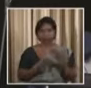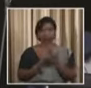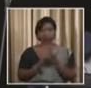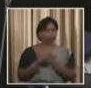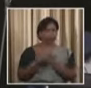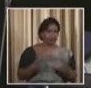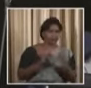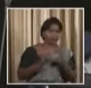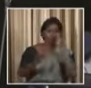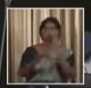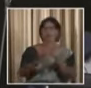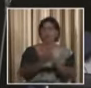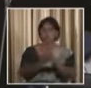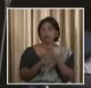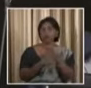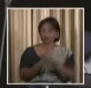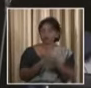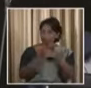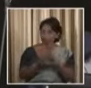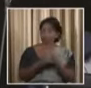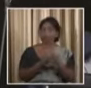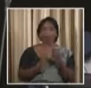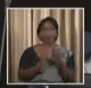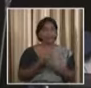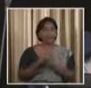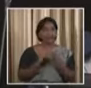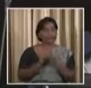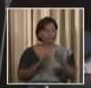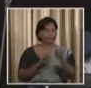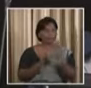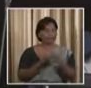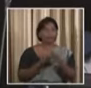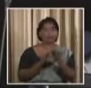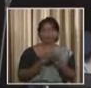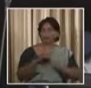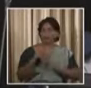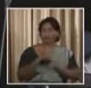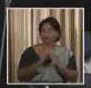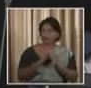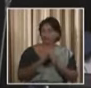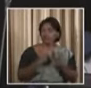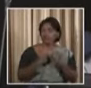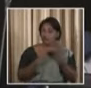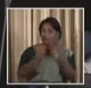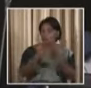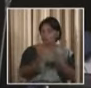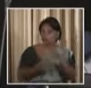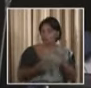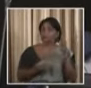හෝ ඍජු ලෙස ඒ උදියට එරෙහිව නීතිය ක්‍රියාත්මක කිරීම සඳහාත් අවශ්‍ය ප්‍රතිපාදන අපි ඉදිරිපත් කරලා